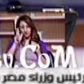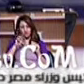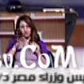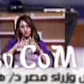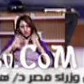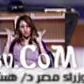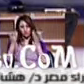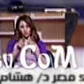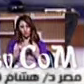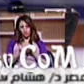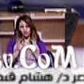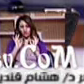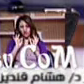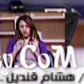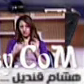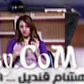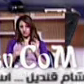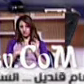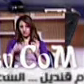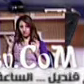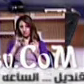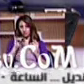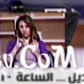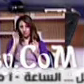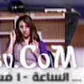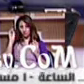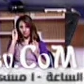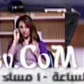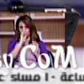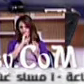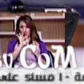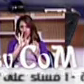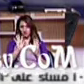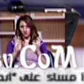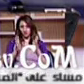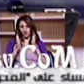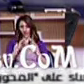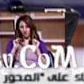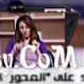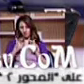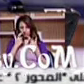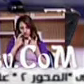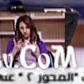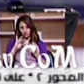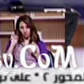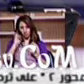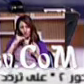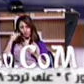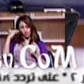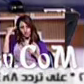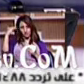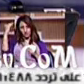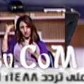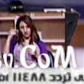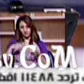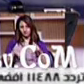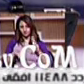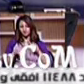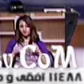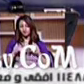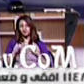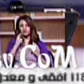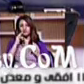وال كل صاحب ضمير بكرر لكل صاحب ضمير خايف على البلد دي وعلى مستقبل اجيالها والاختيار